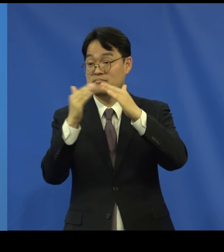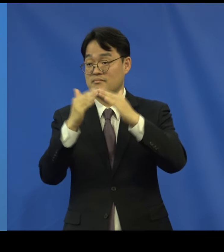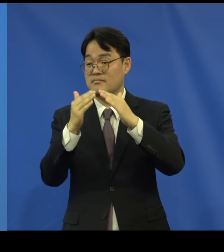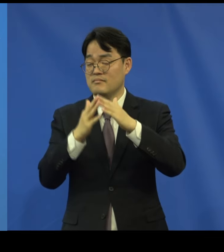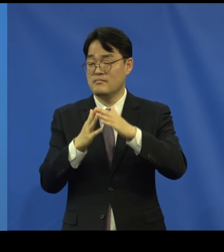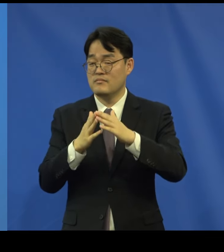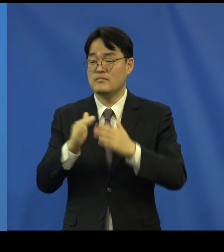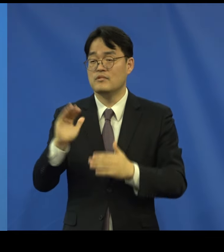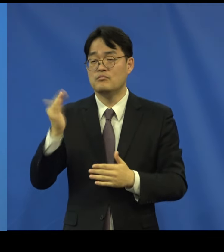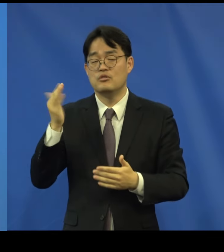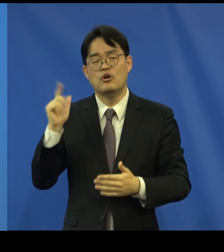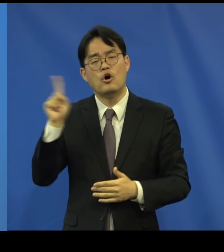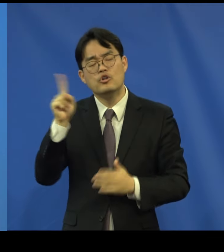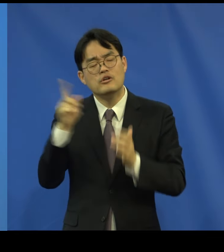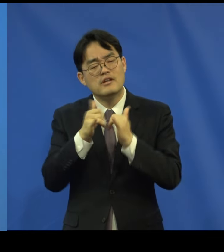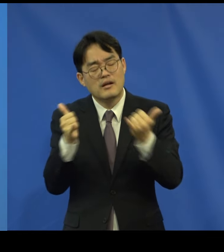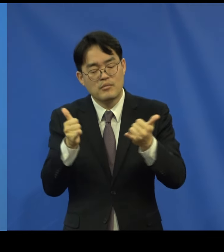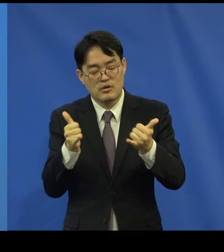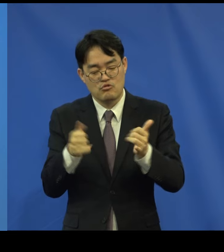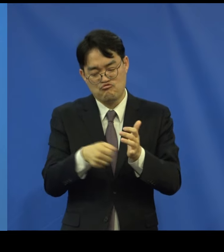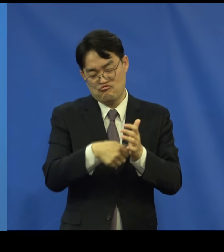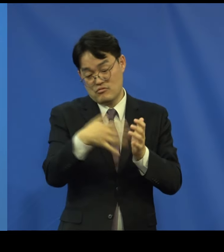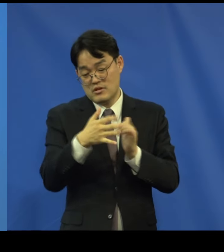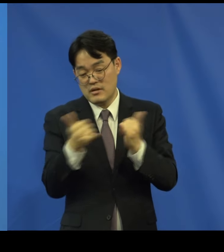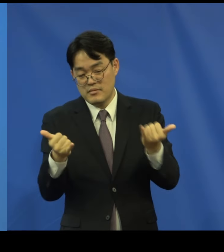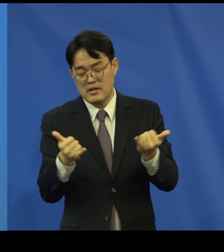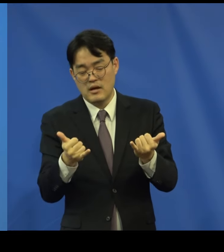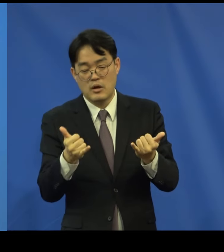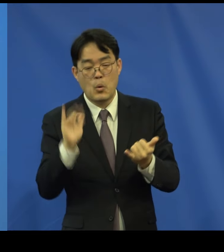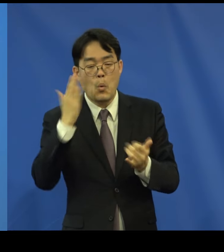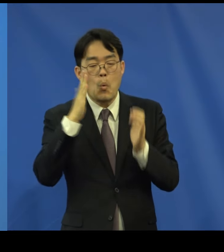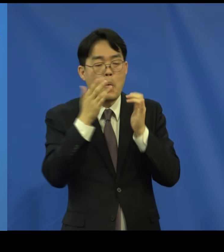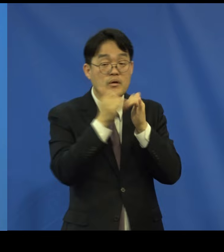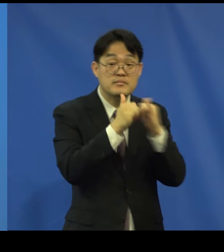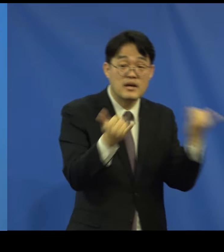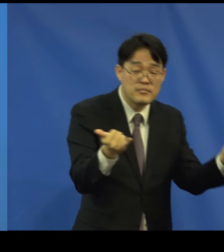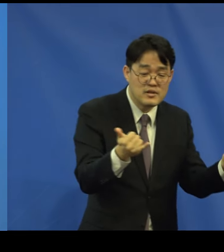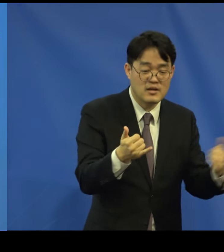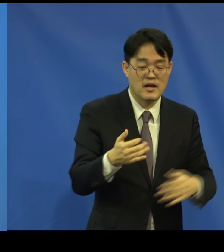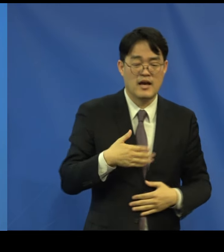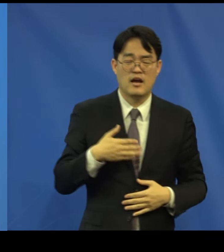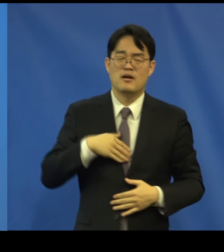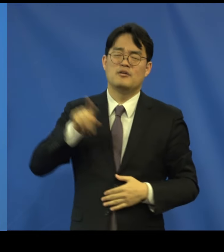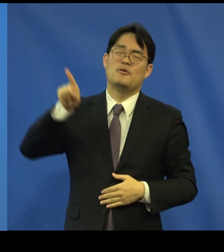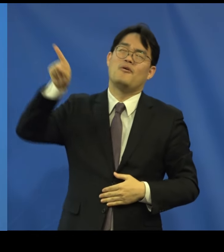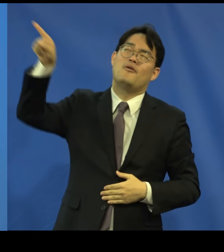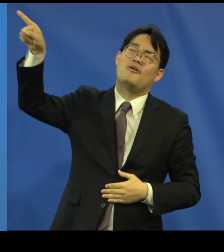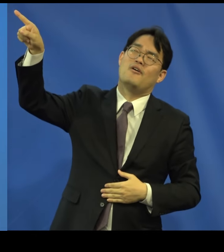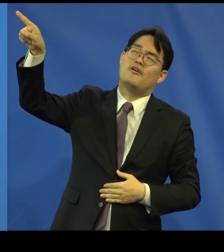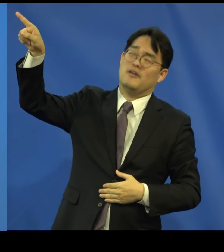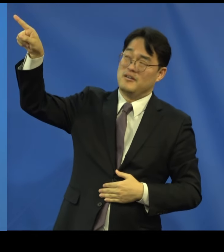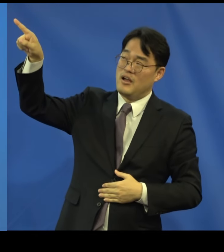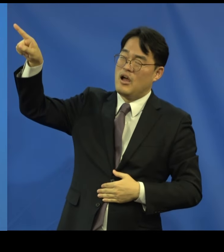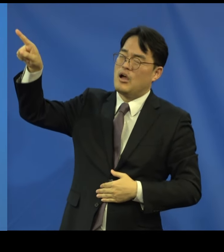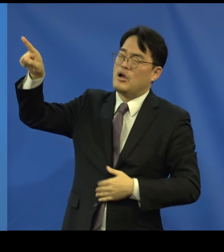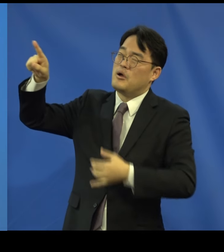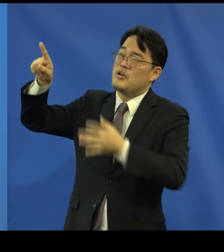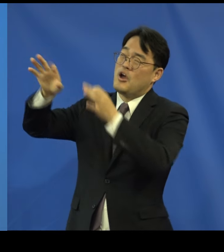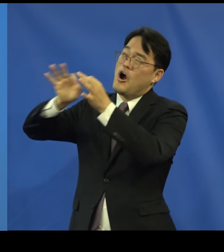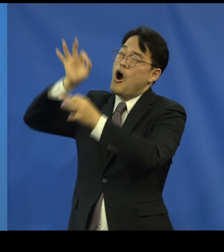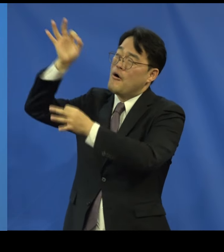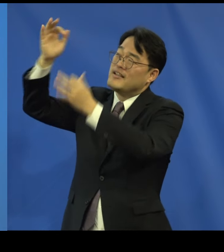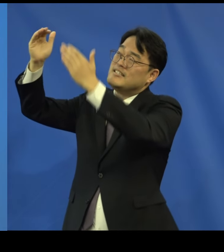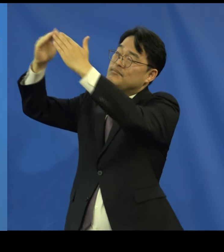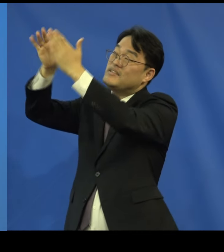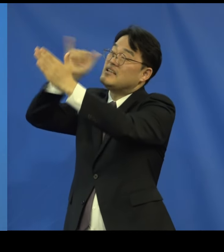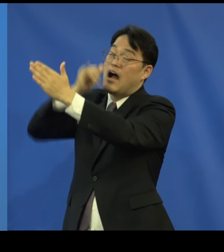현대인들은 집이 있다는 걸 알지만 그 집으로 가는 주소를 갖고 있지 않다는 거예요. 여러분, 주님이 오늘